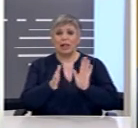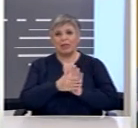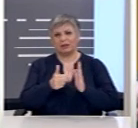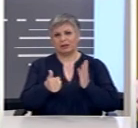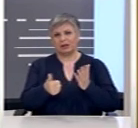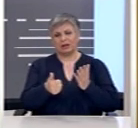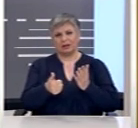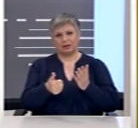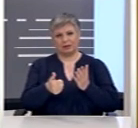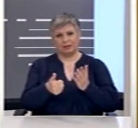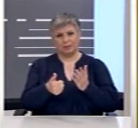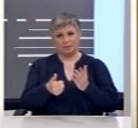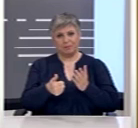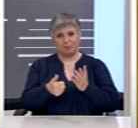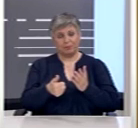οποίο,